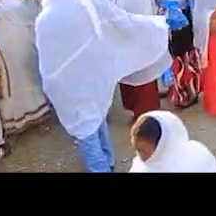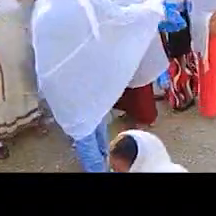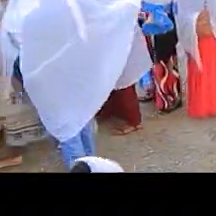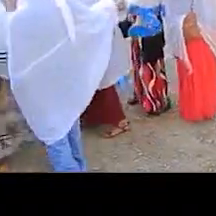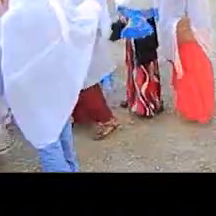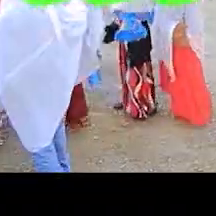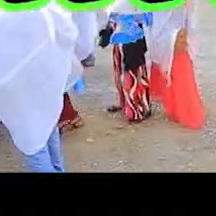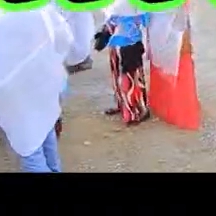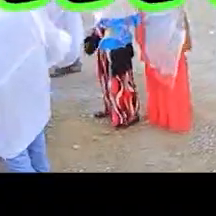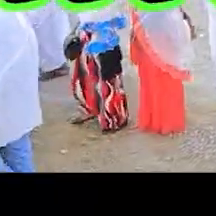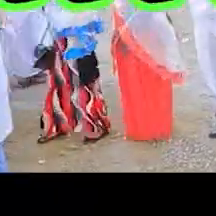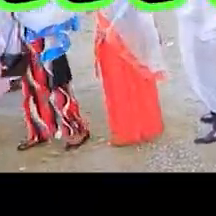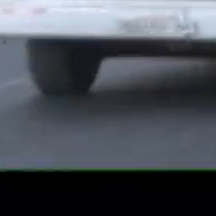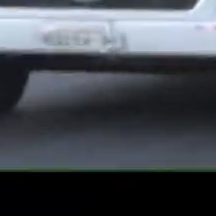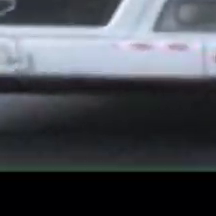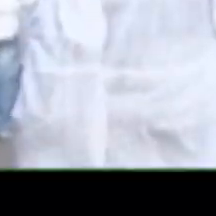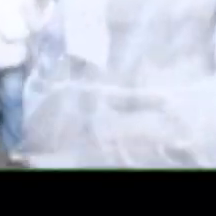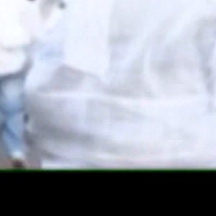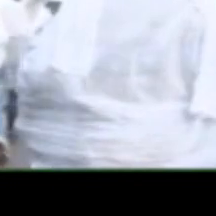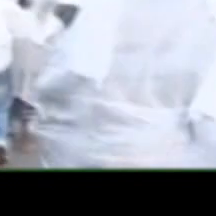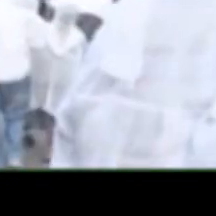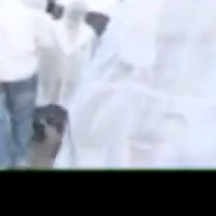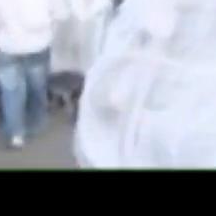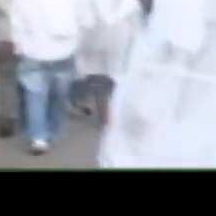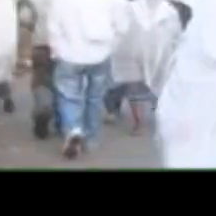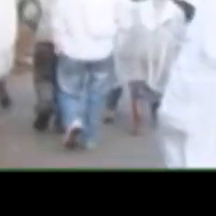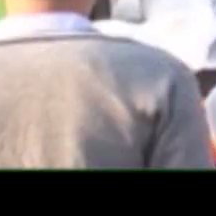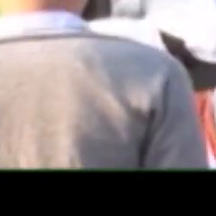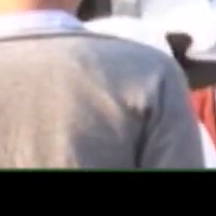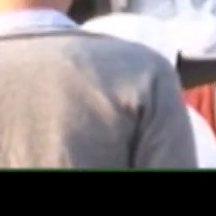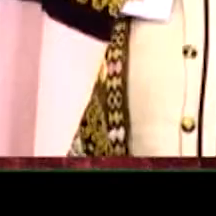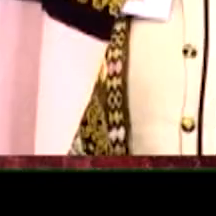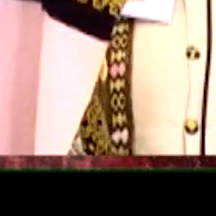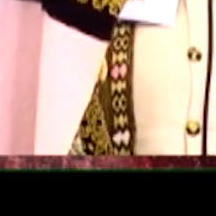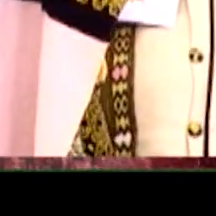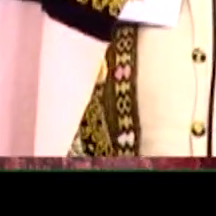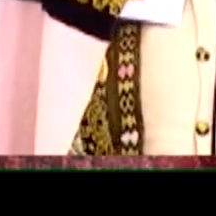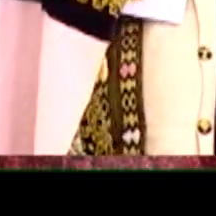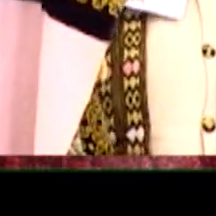ሐዊረ ሕይወት የሕይወት ጉዞ በመንፈሳዊ ሕይወቶ የሚበረቱበት መንፈሳዊ መርሃ ግብር